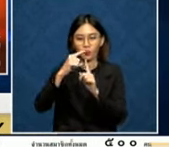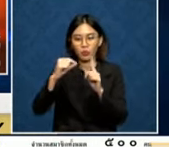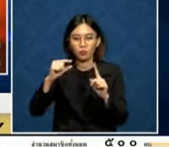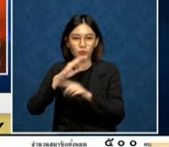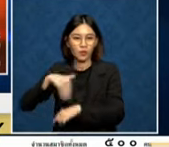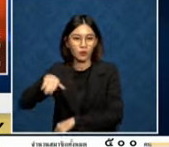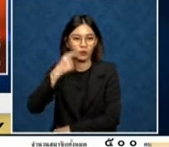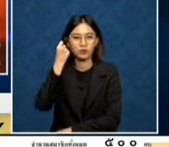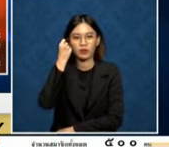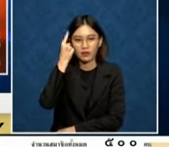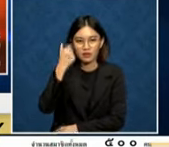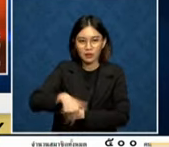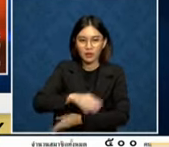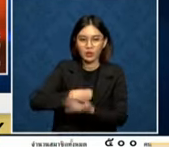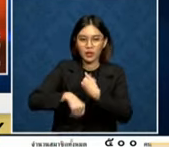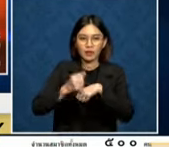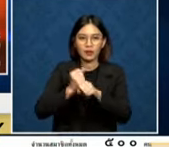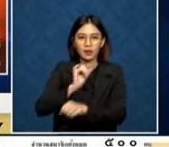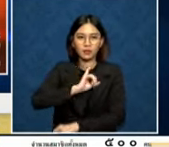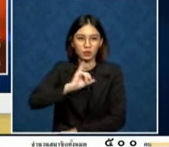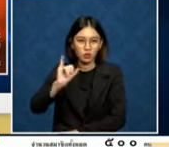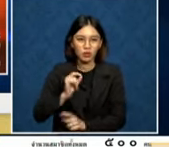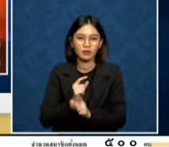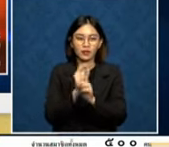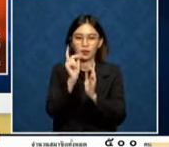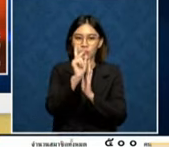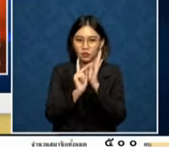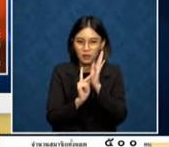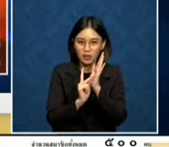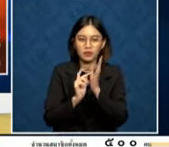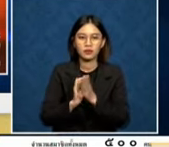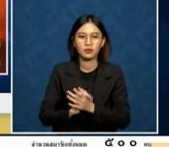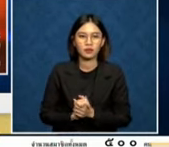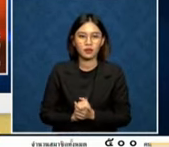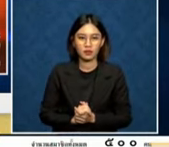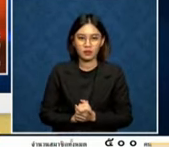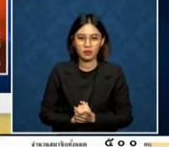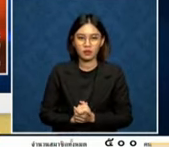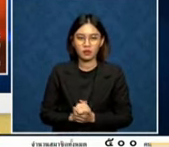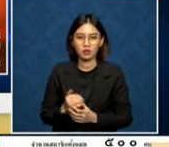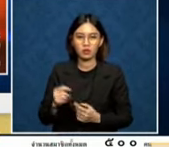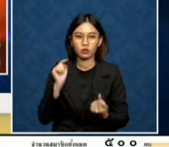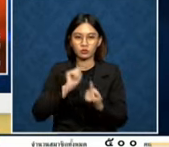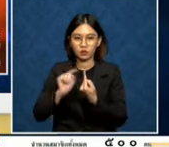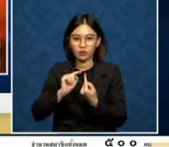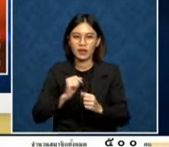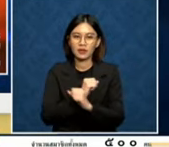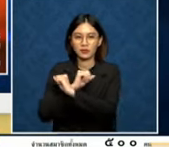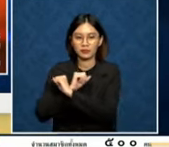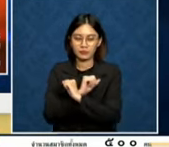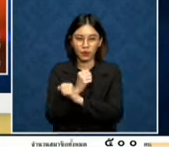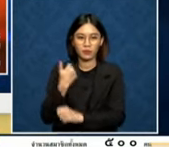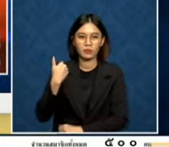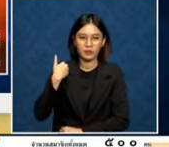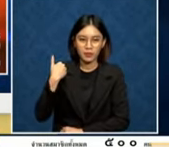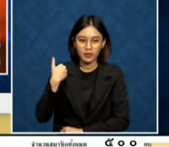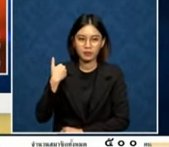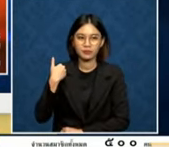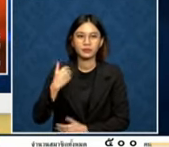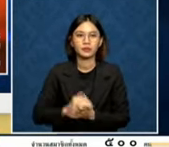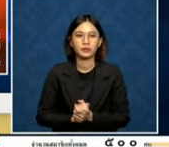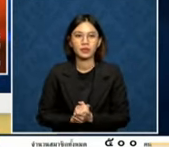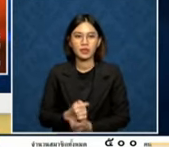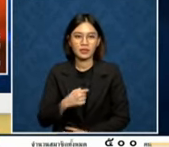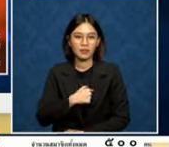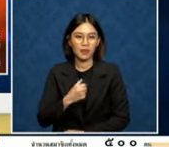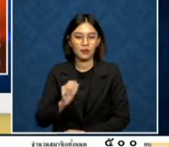เข้าใจแล้วก็ได้ปฏิบัติได้ถูกต้องนะครับตามกฎหมายยิ่งไปกว่านั้นครับเพื่อให้เกิดความปลอดภัยนะครับและ